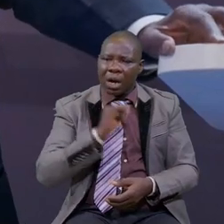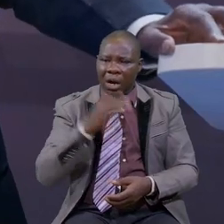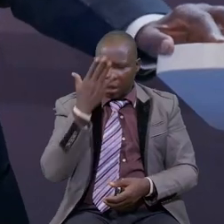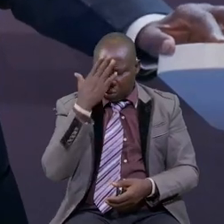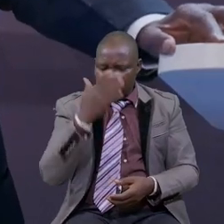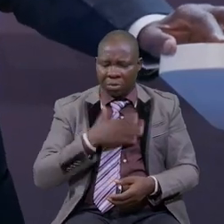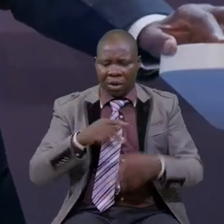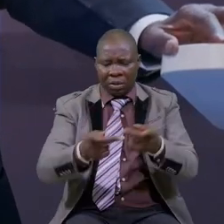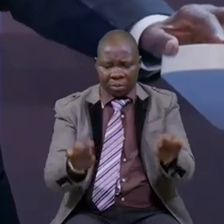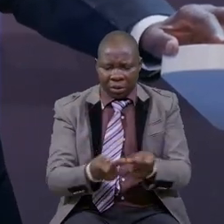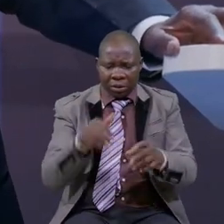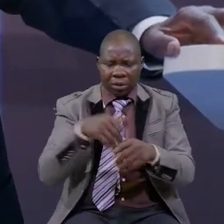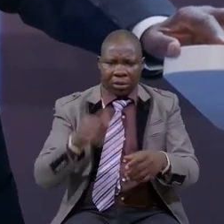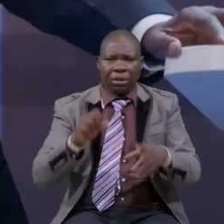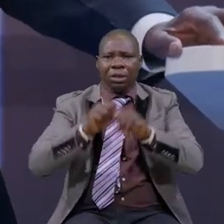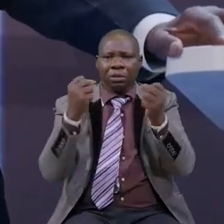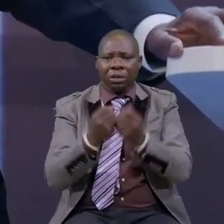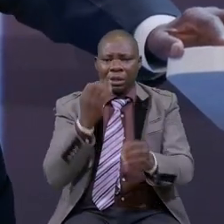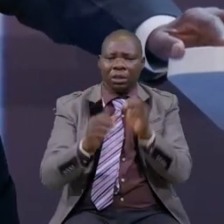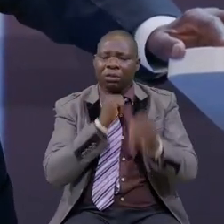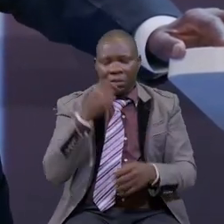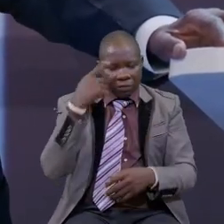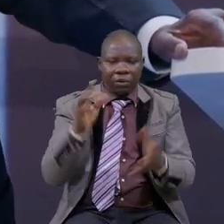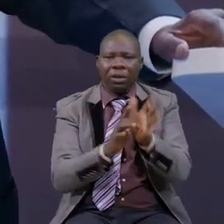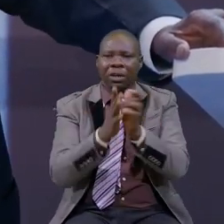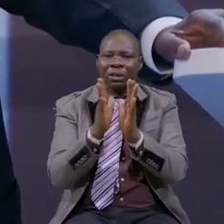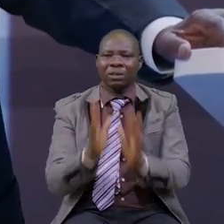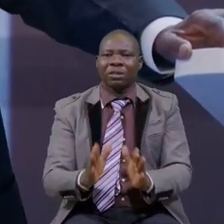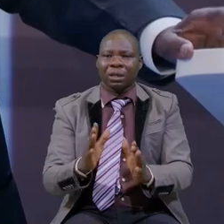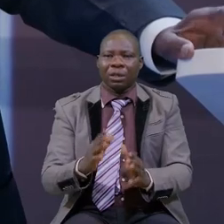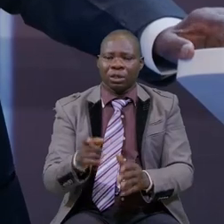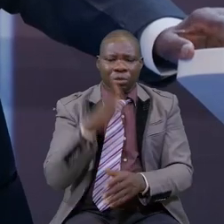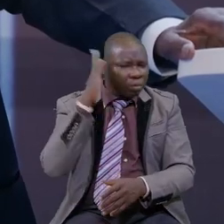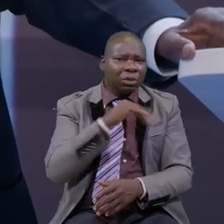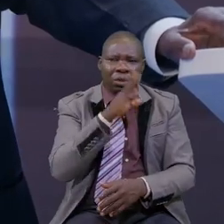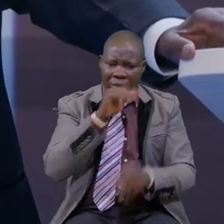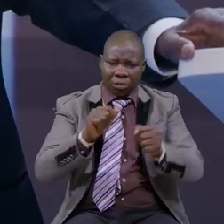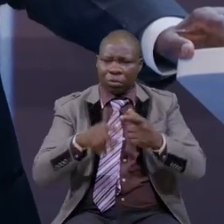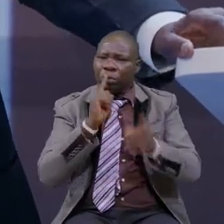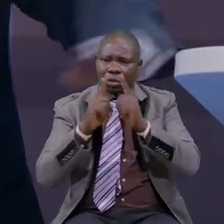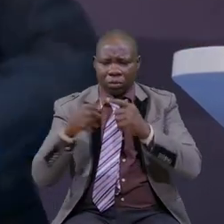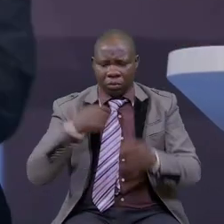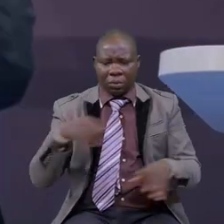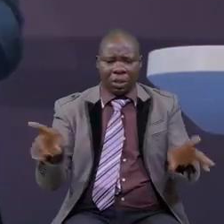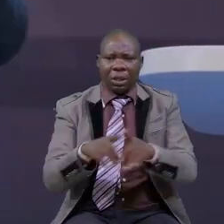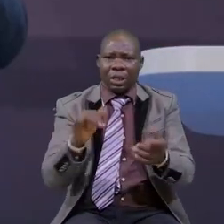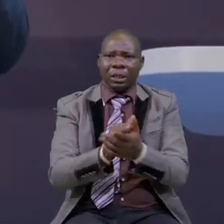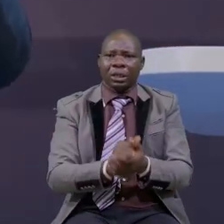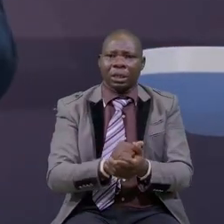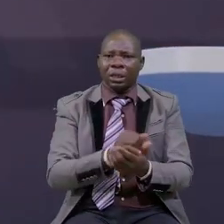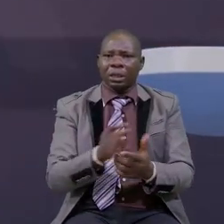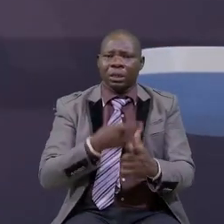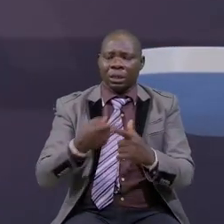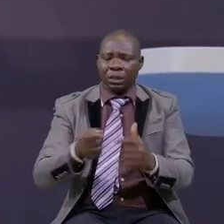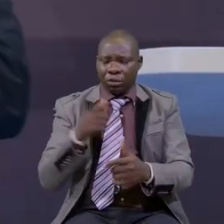société. Celui-là, n'eût été à cause de la chrétienté, ne pourra même pas me parler comme ça. Et